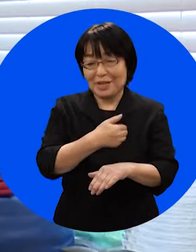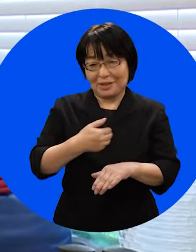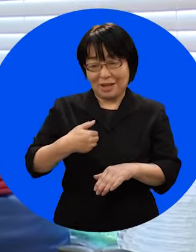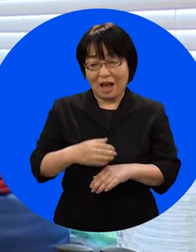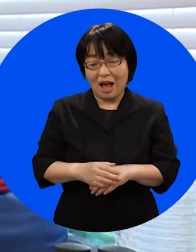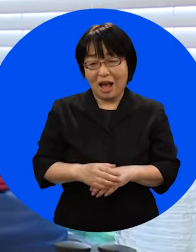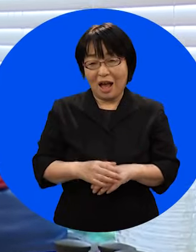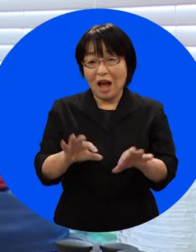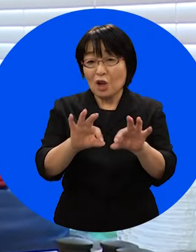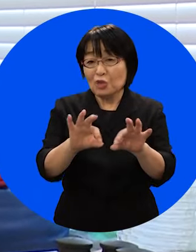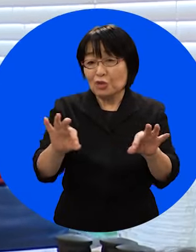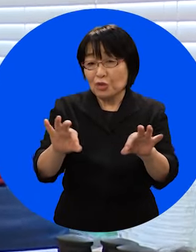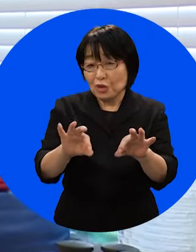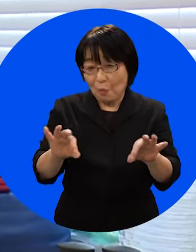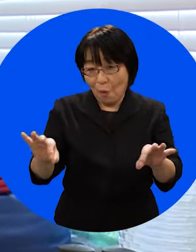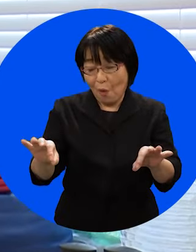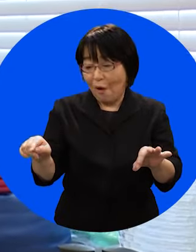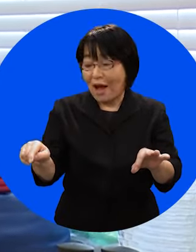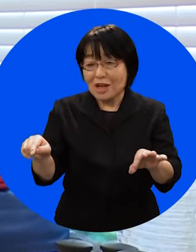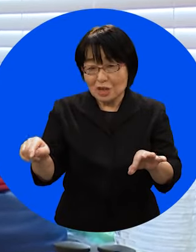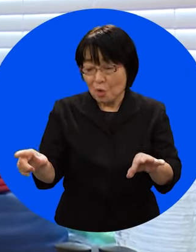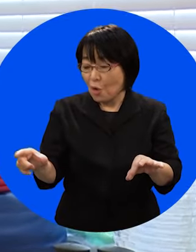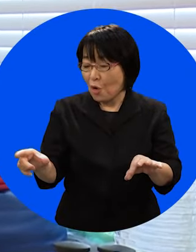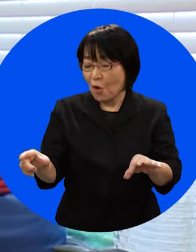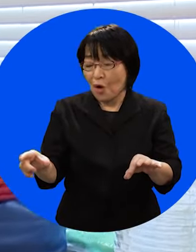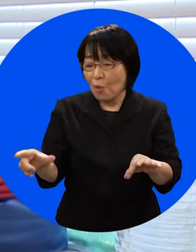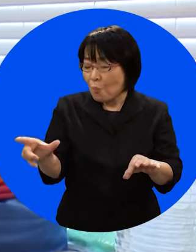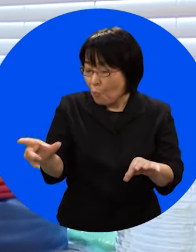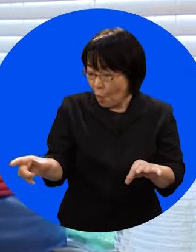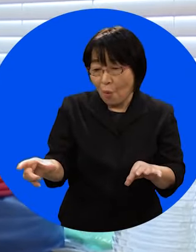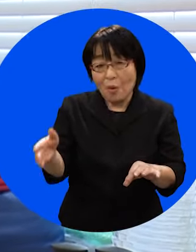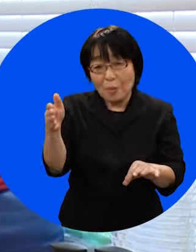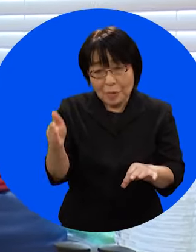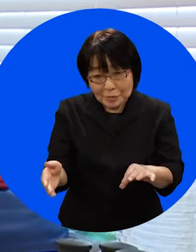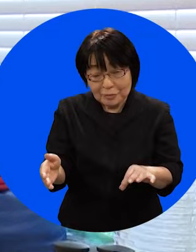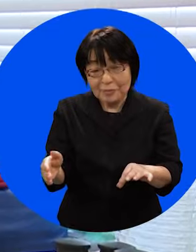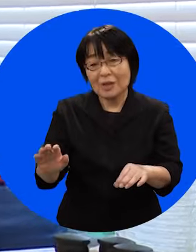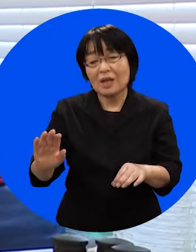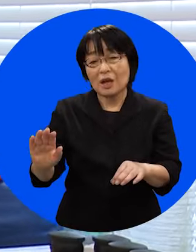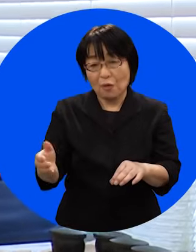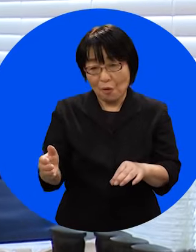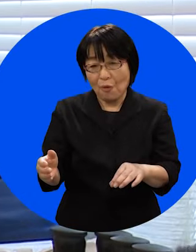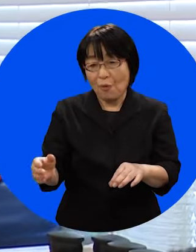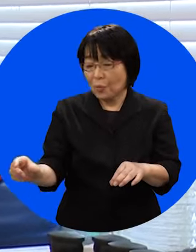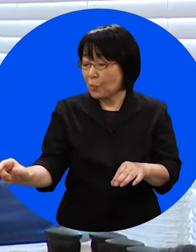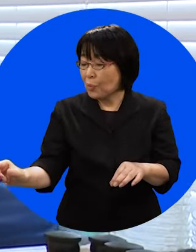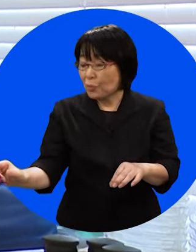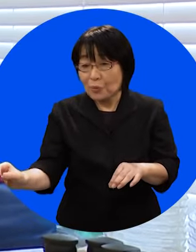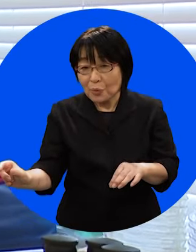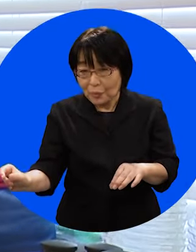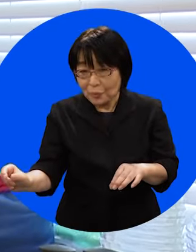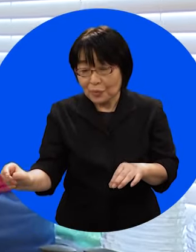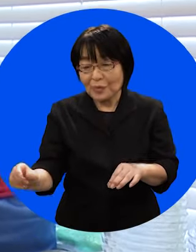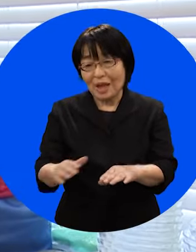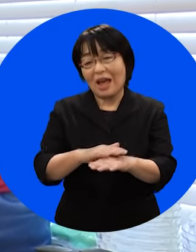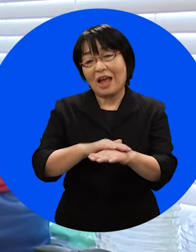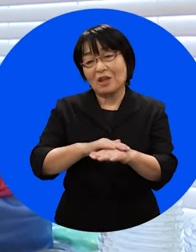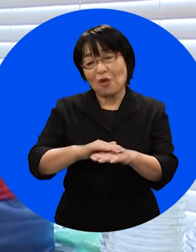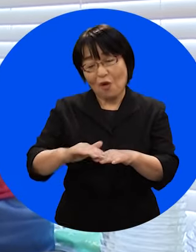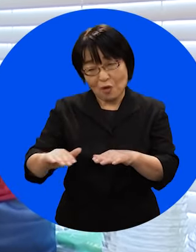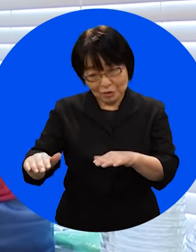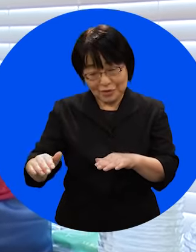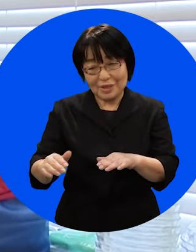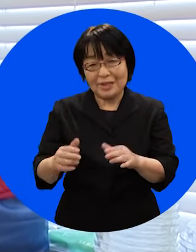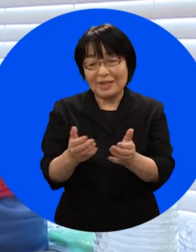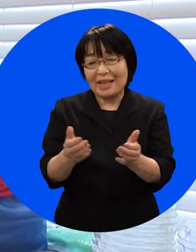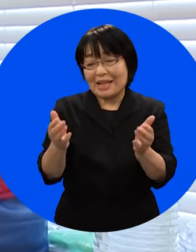きゅうりも結構こう端っこの方多く切っちゃったりとかしてたんですけど、それもっとね、上手に野菜も無駄